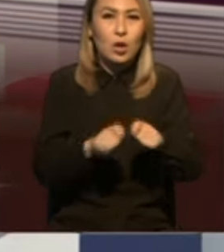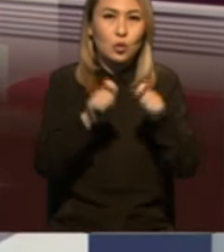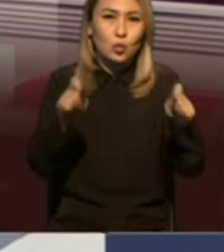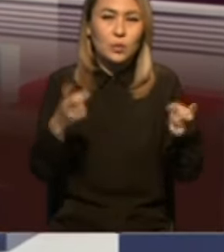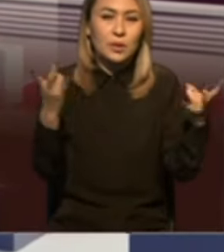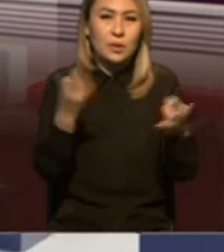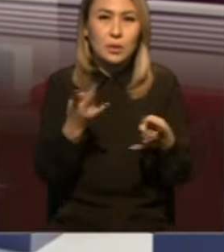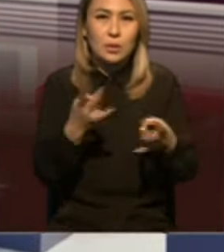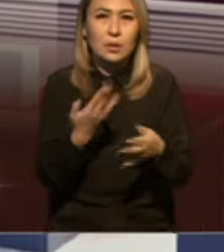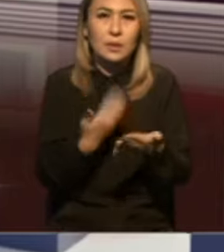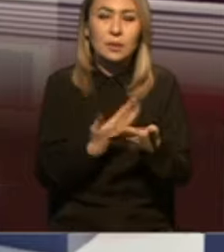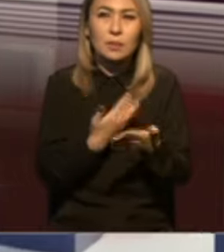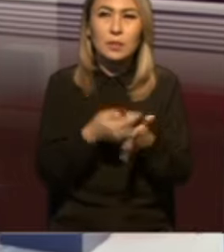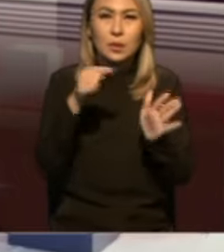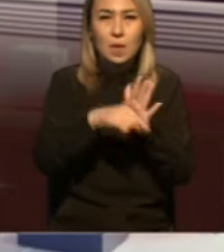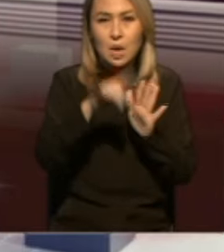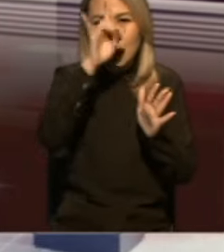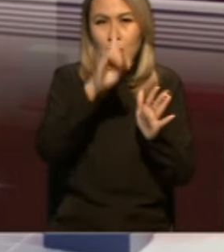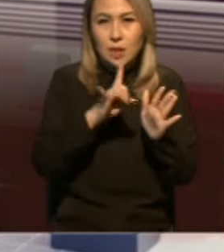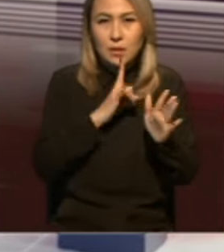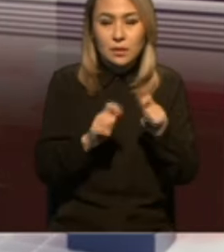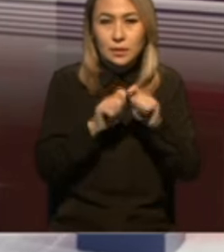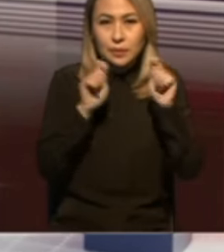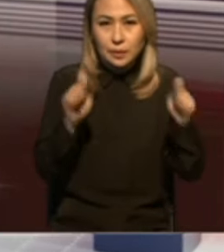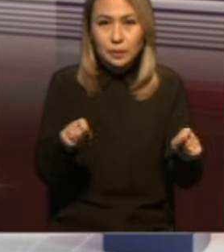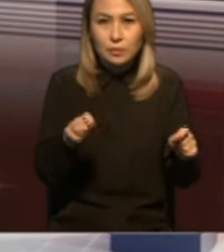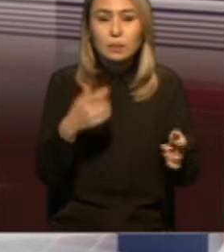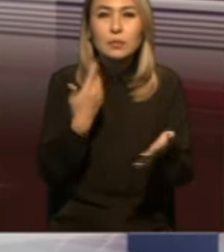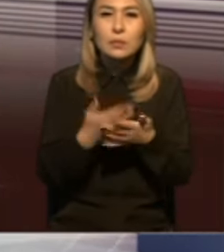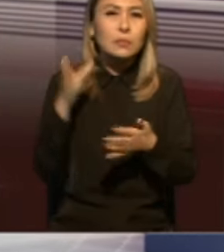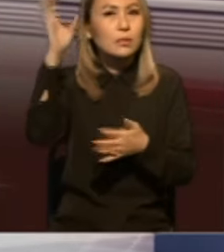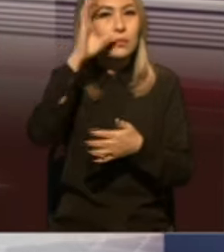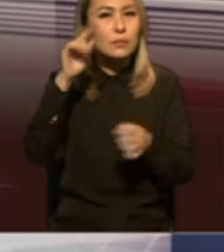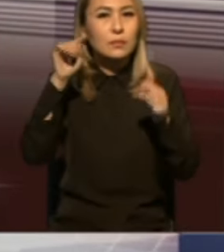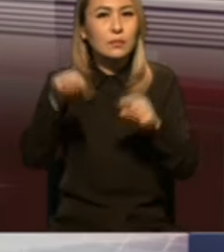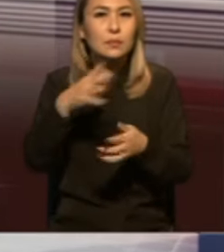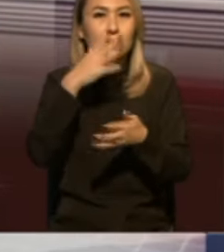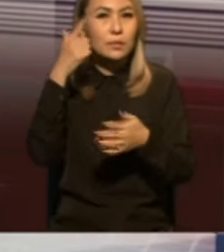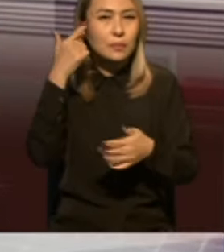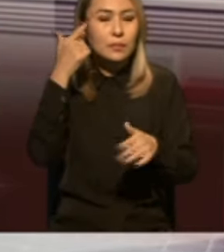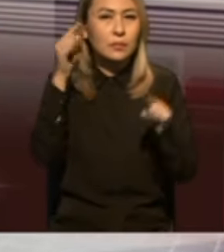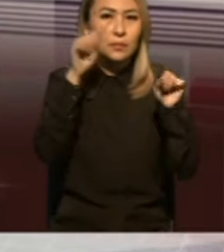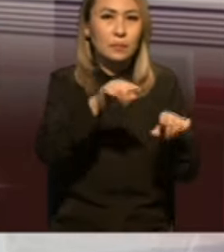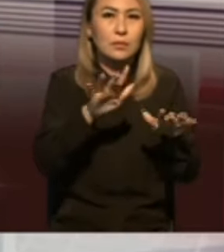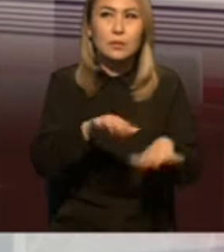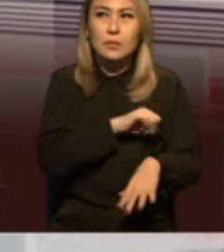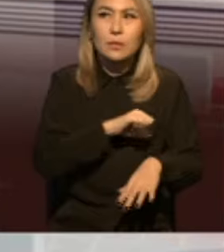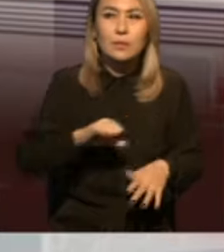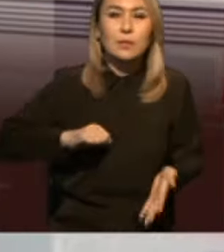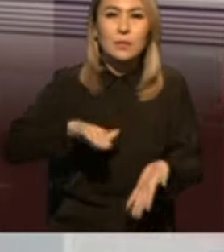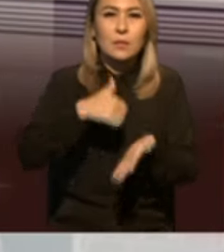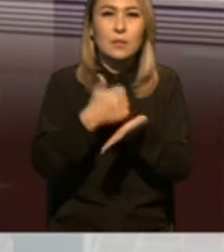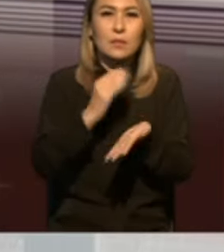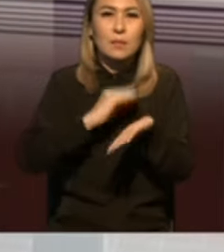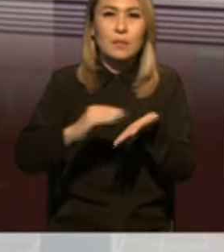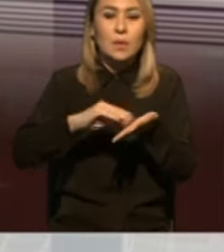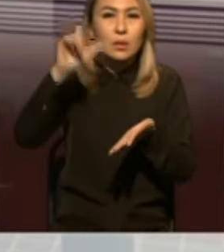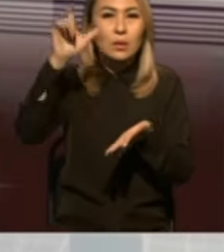жерде мысалы Қазақстанда ашылса, мысалы Өзбекстанның, өзің Қырғызстанның ең басты жазушысы